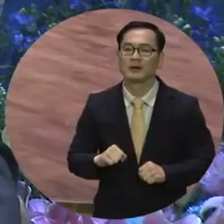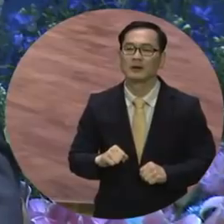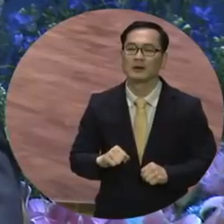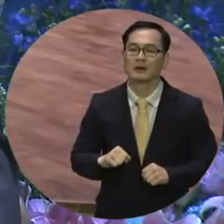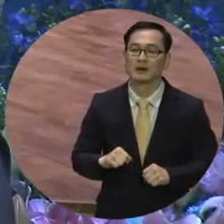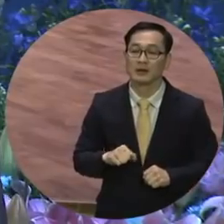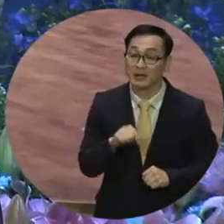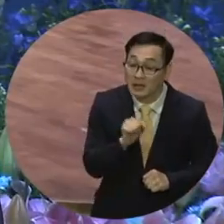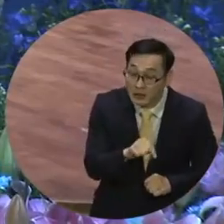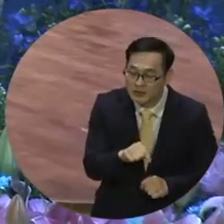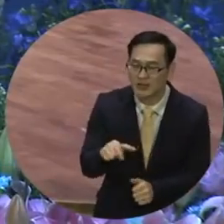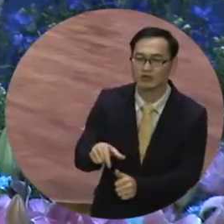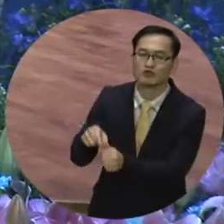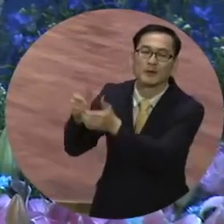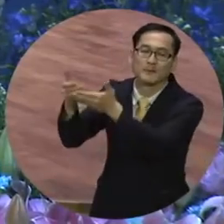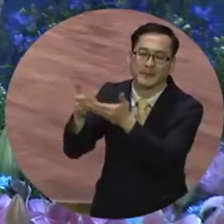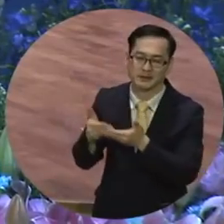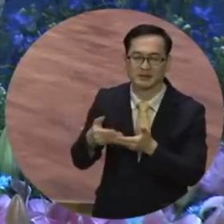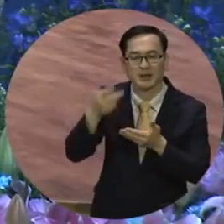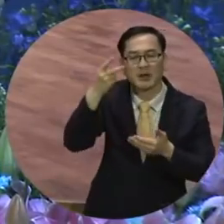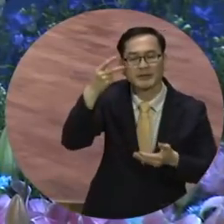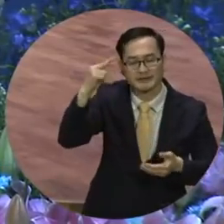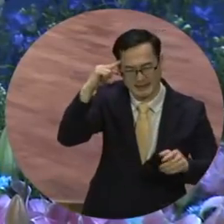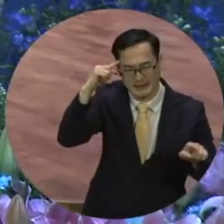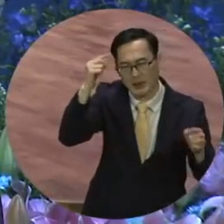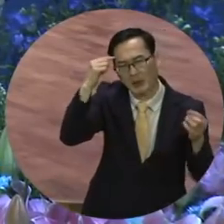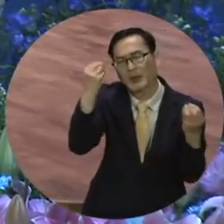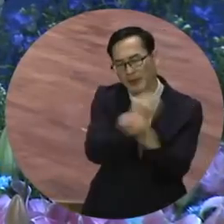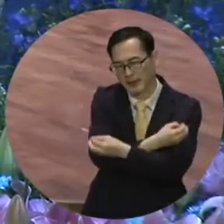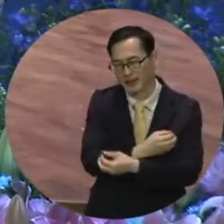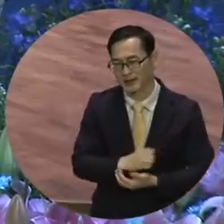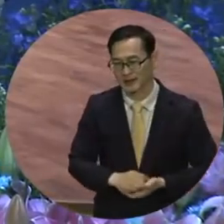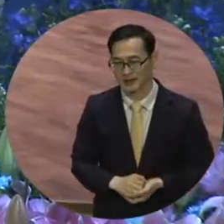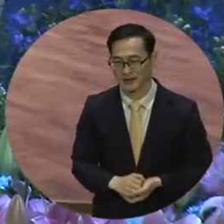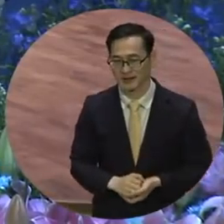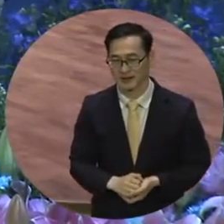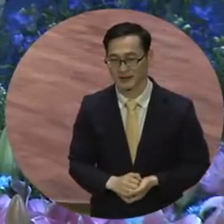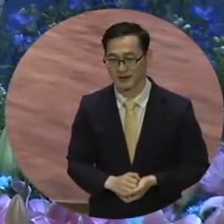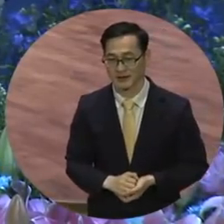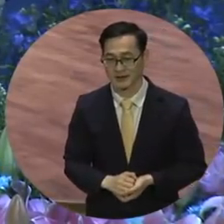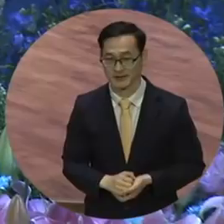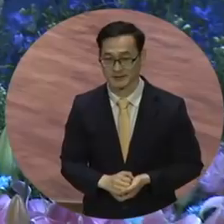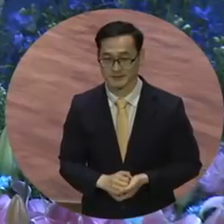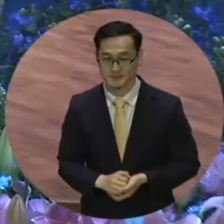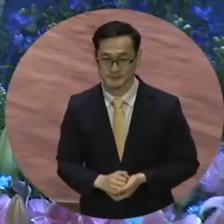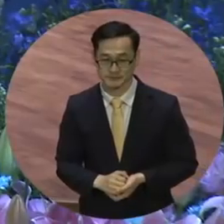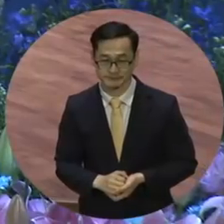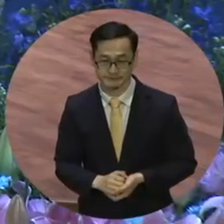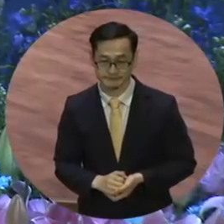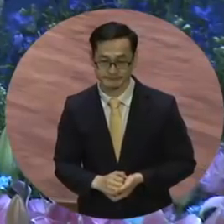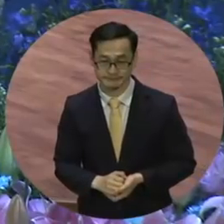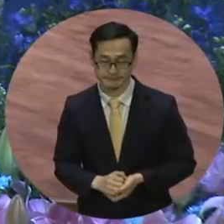진짜인 것처럼 착각을 하고 있어요. 내가 뭔가를 해요.